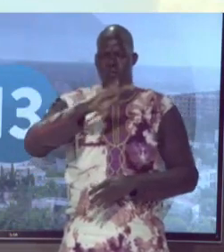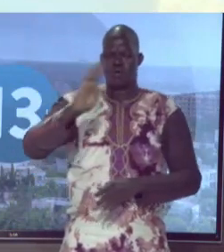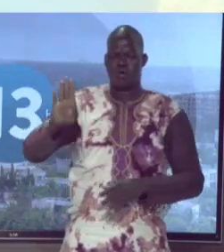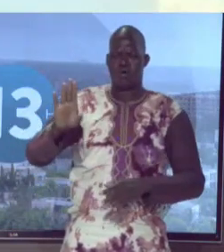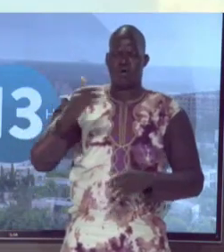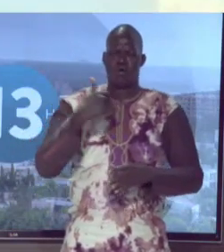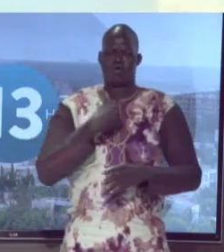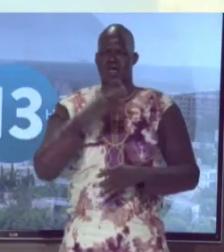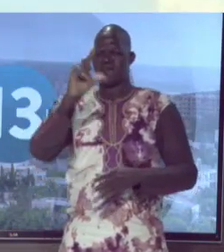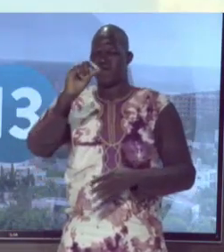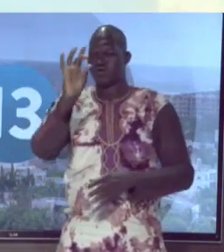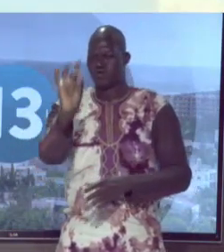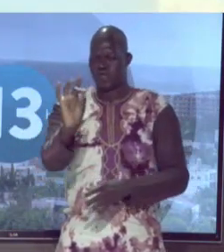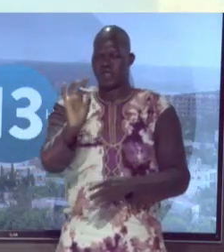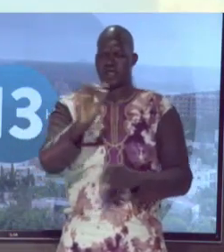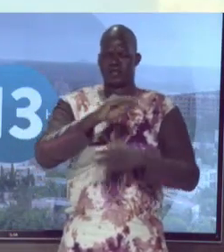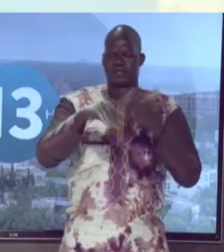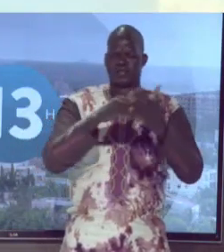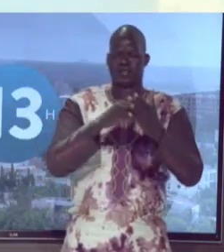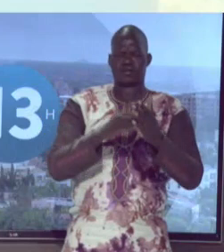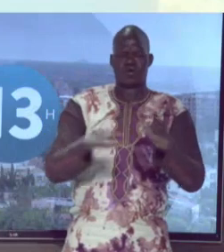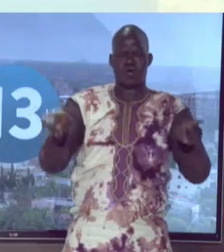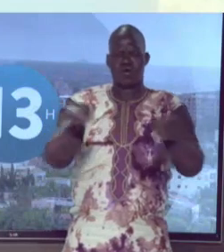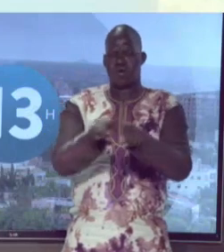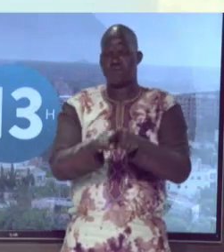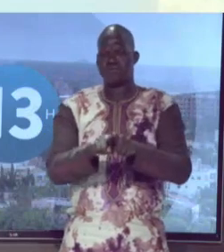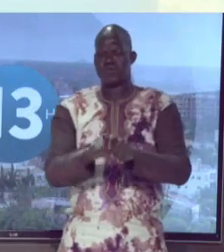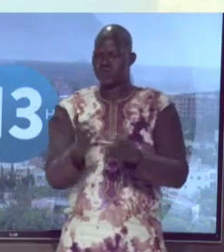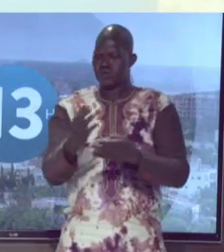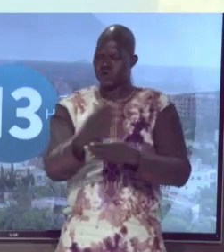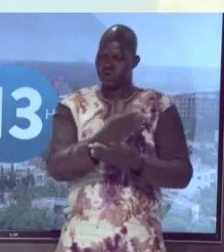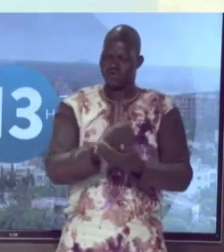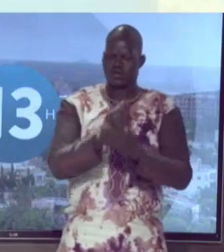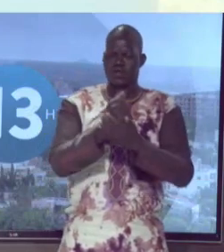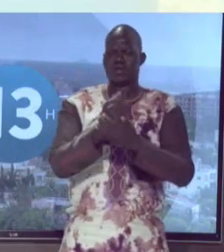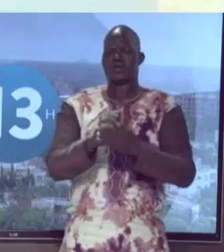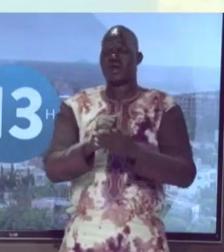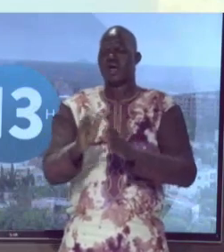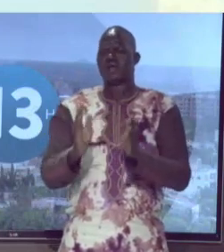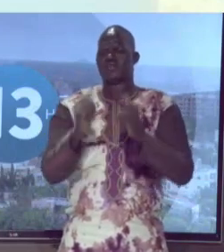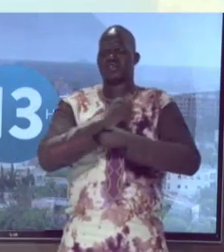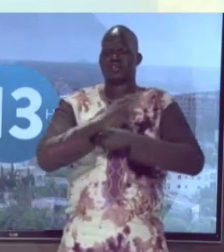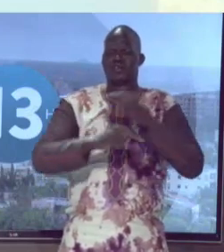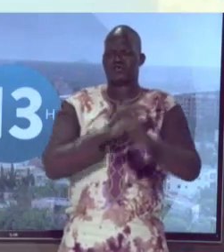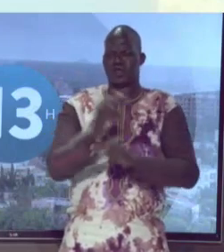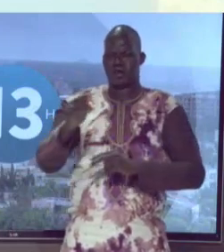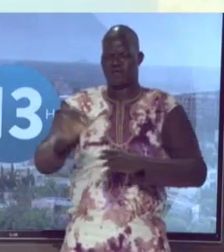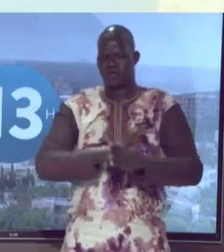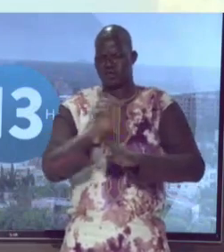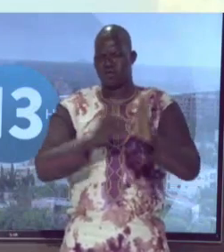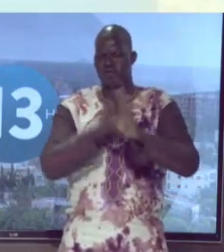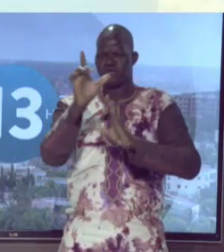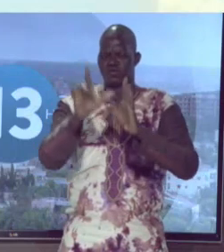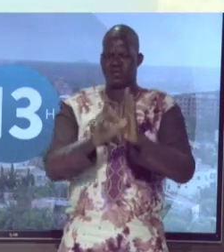avions 28 centres qui étaient des centres comme des centres satellites qui regroupaient au sein de l'Agence nationale de la formation professionnelle. Il n'y